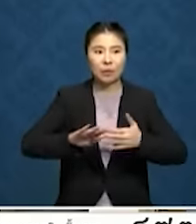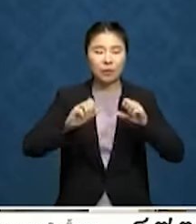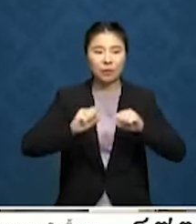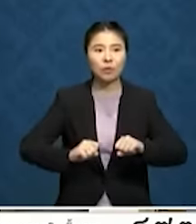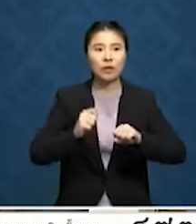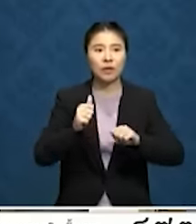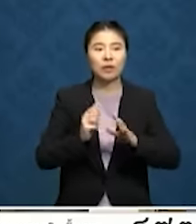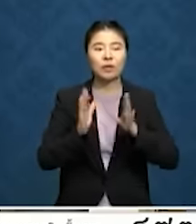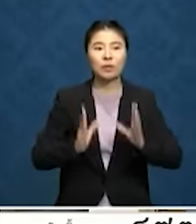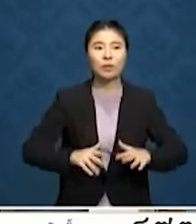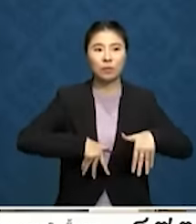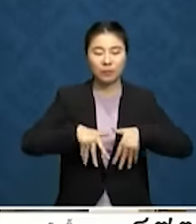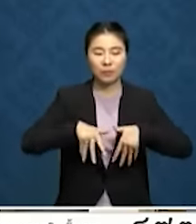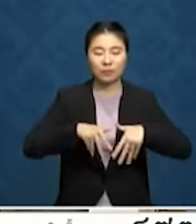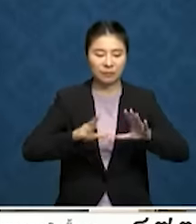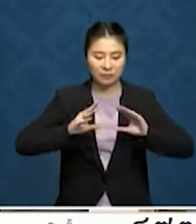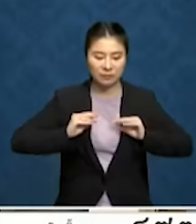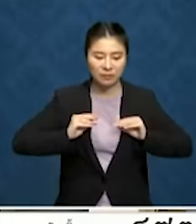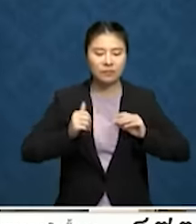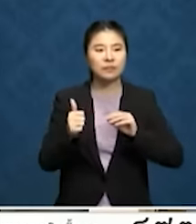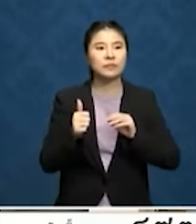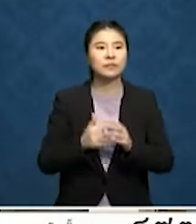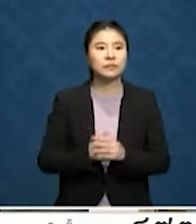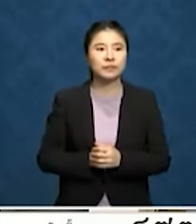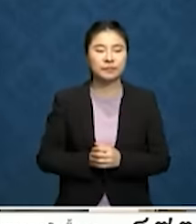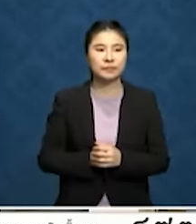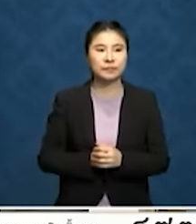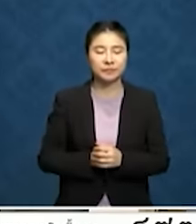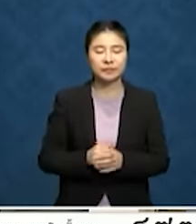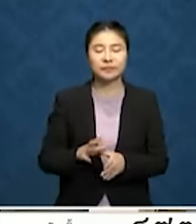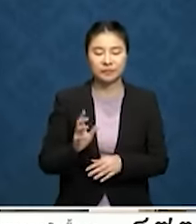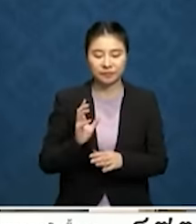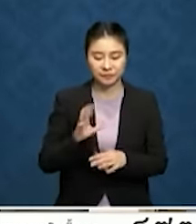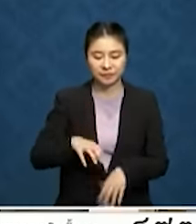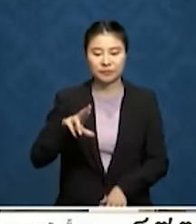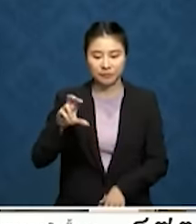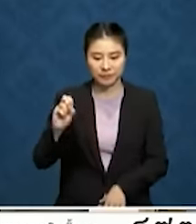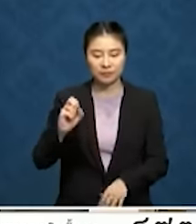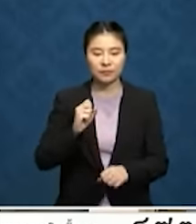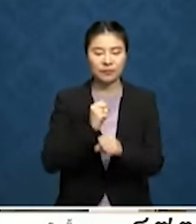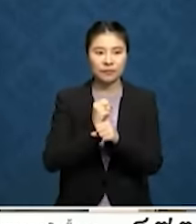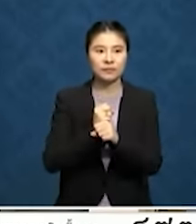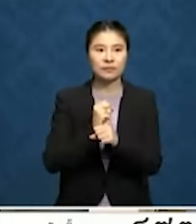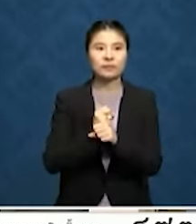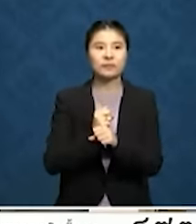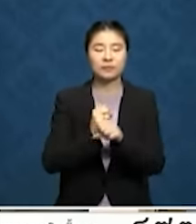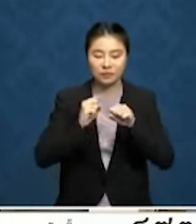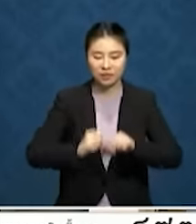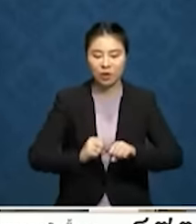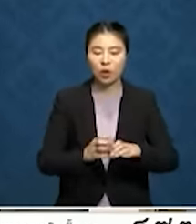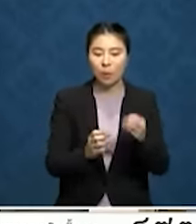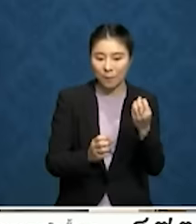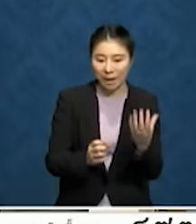ประชาชนรับได้สิ่งนั้นสภาควรจะกระทำนะครับ ม่ได้เป็นการลองปัญญาหรือลองภูมิอะไร